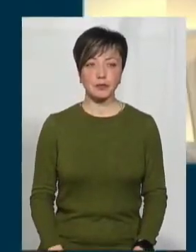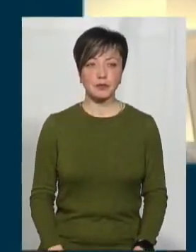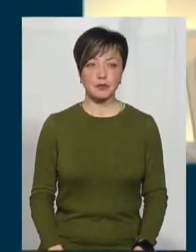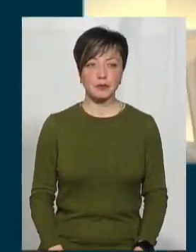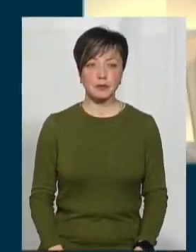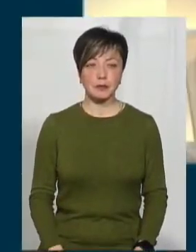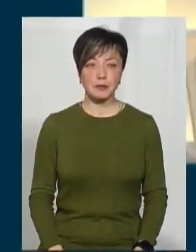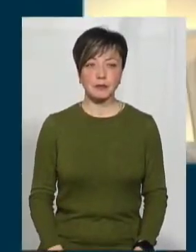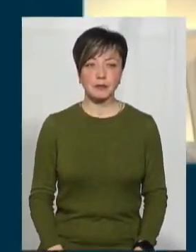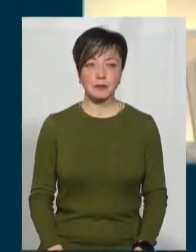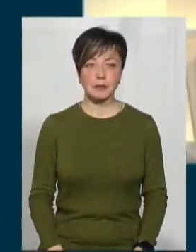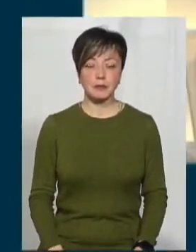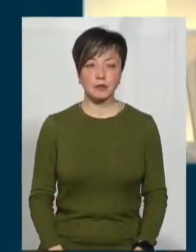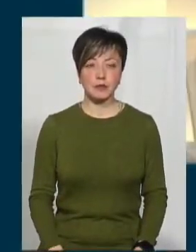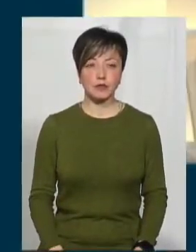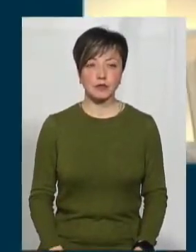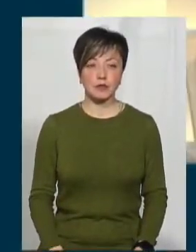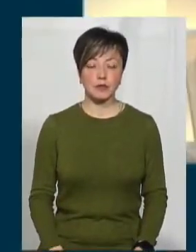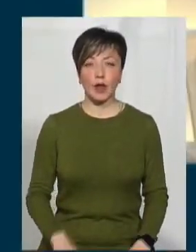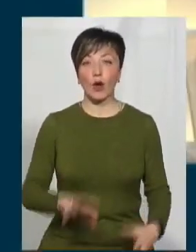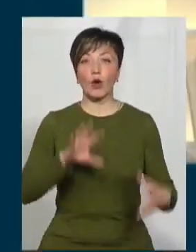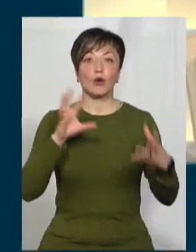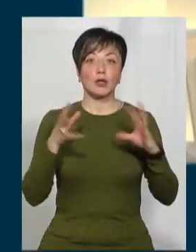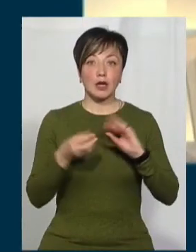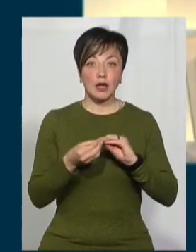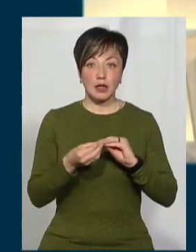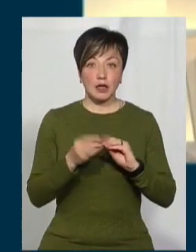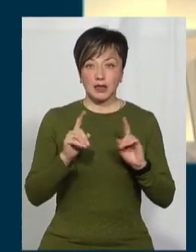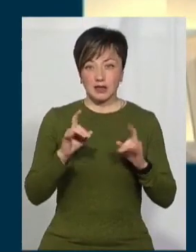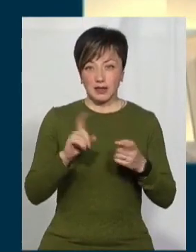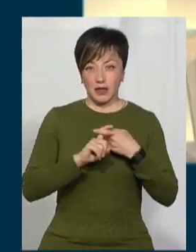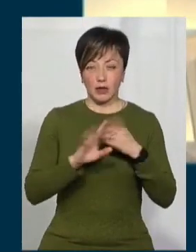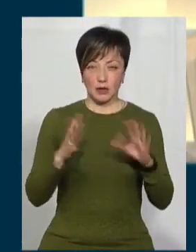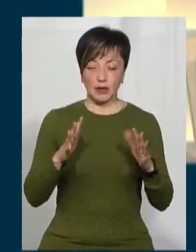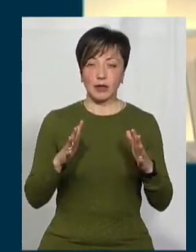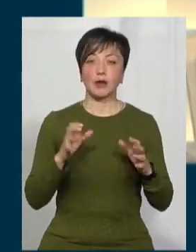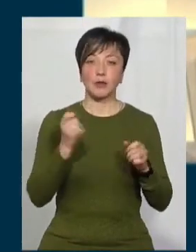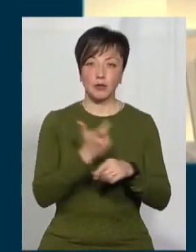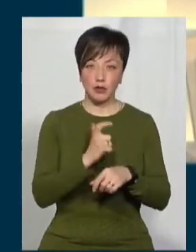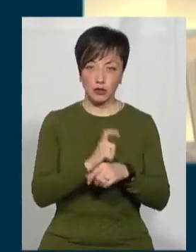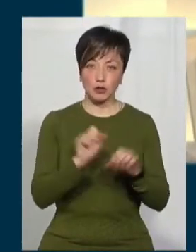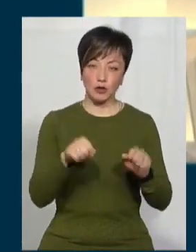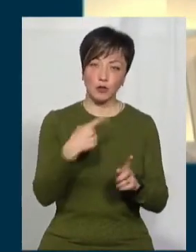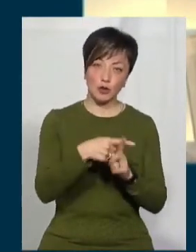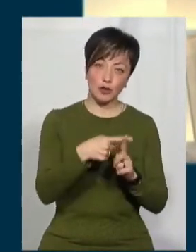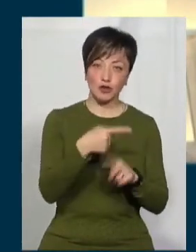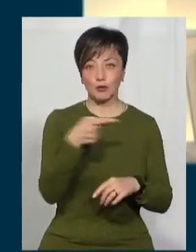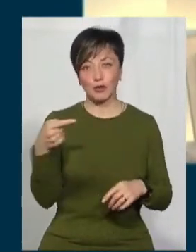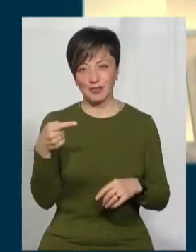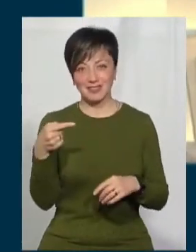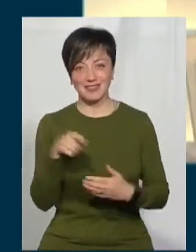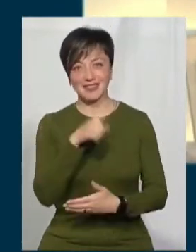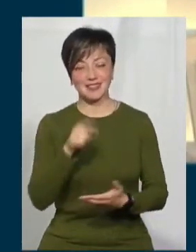непоганий. Тобто, отак, узагальнюючи, тому що все ж таки не дуже гарний зв'язок, більше можете поставити все ж таки плюсиків